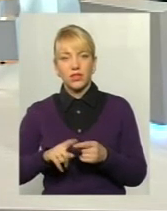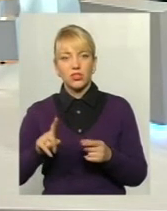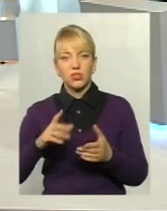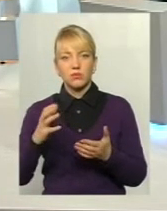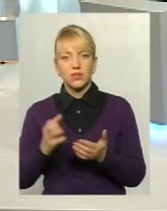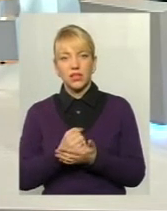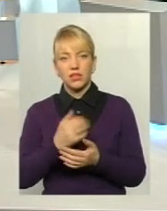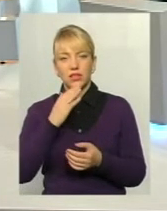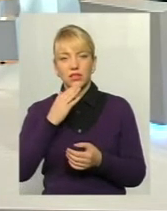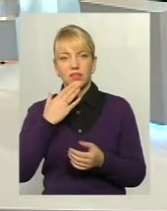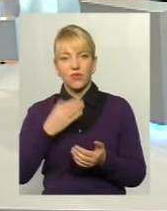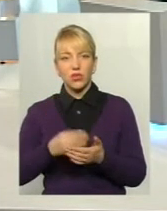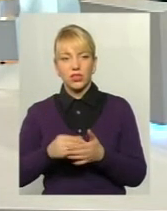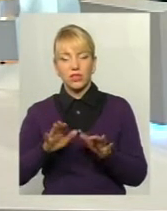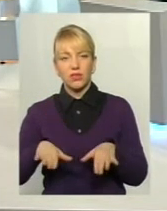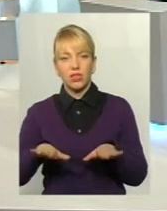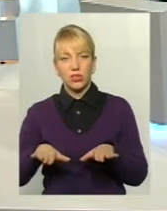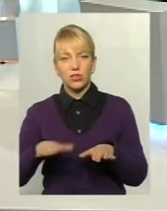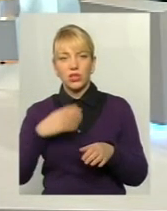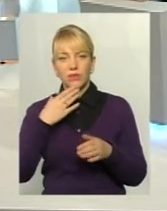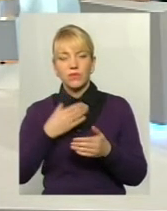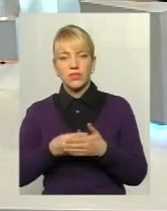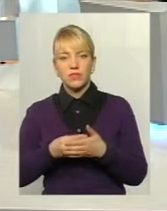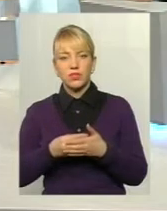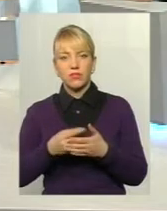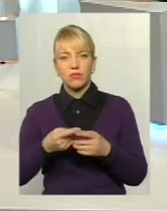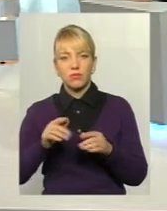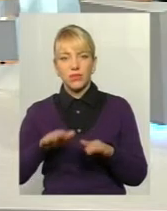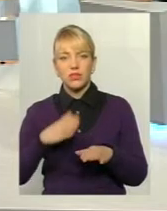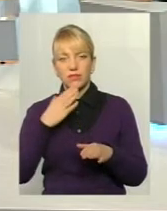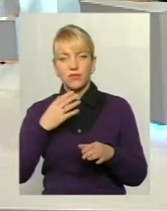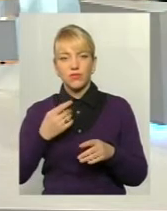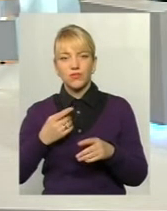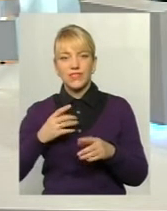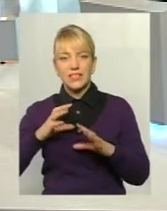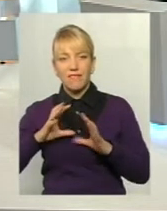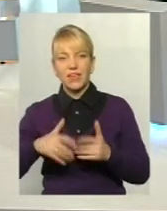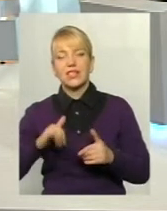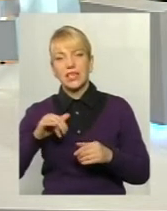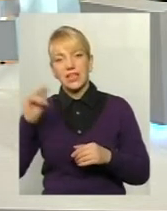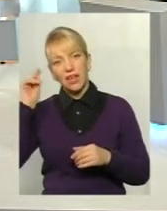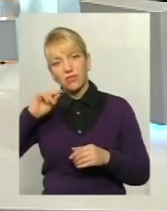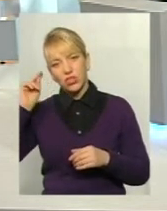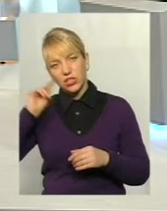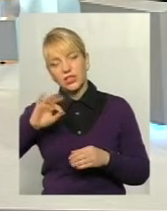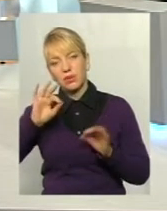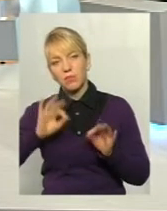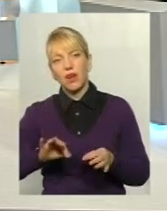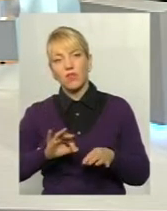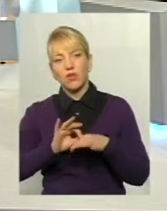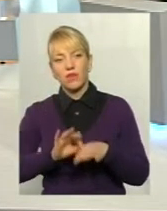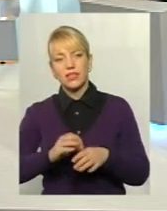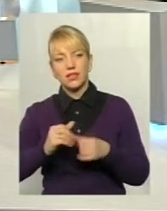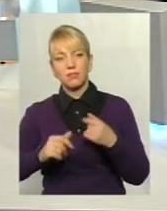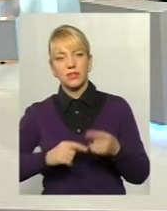свою нішу, своє місце в цьому світі і навчитися правильно вести бізнес?